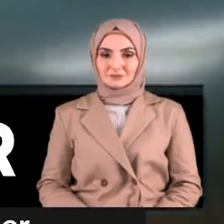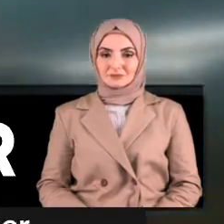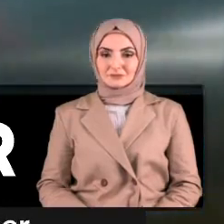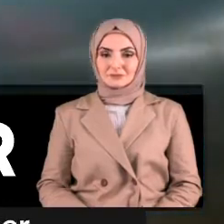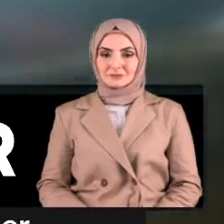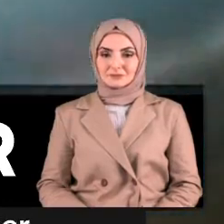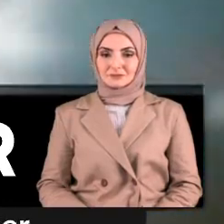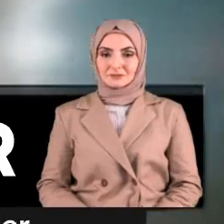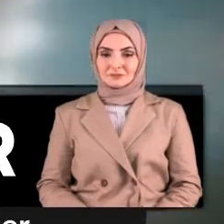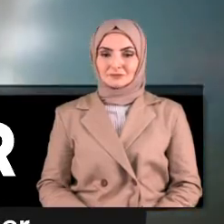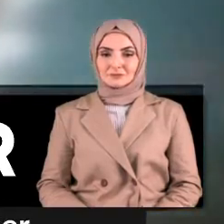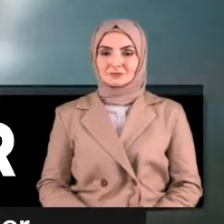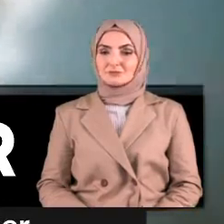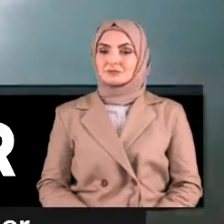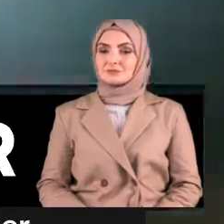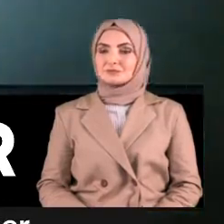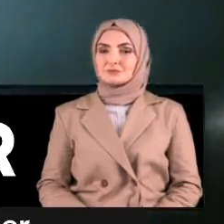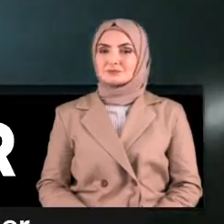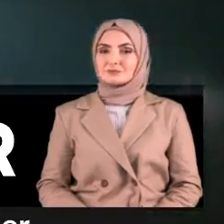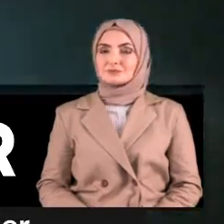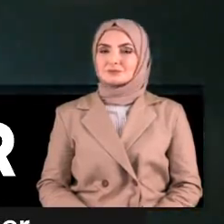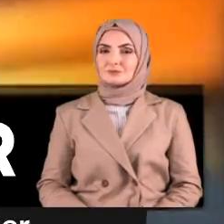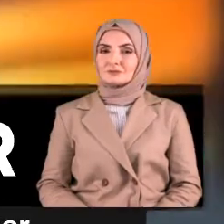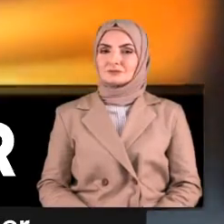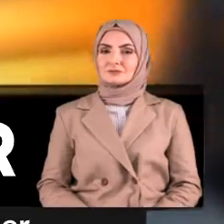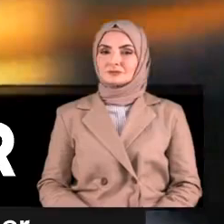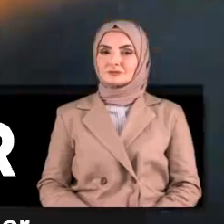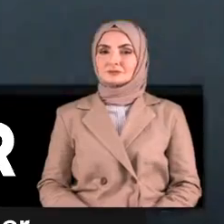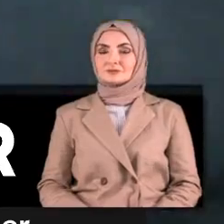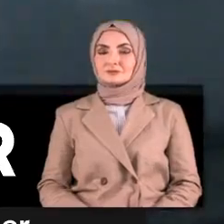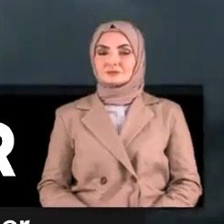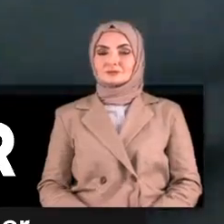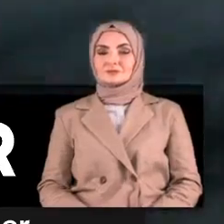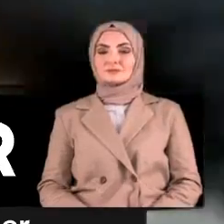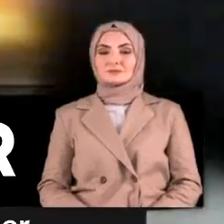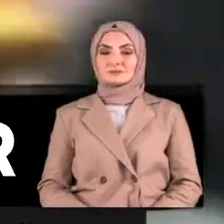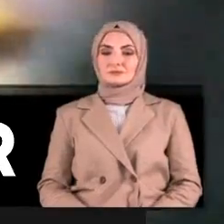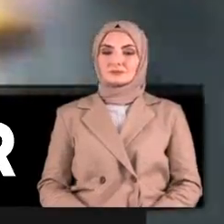Tatlıyı gel, tatlıyı gel. Adam üstüne çek. Tatlıyı gel. Tatlıyı gel.